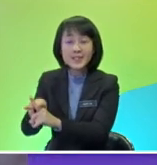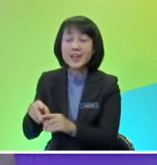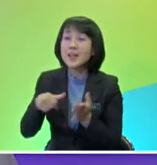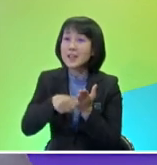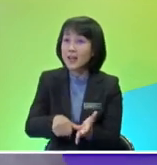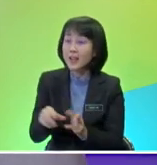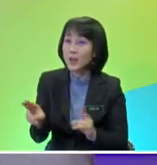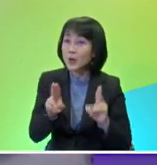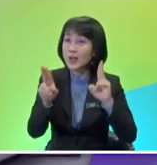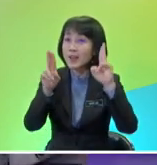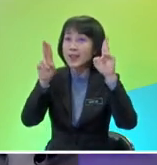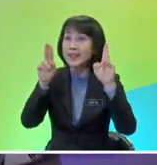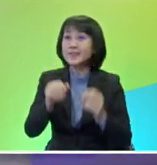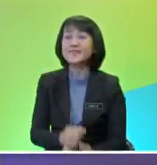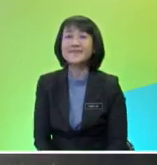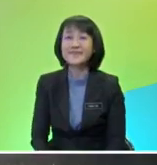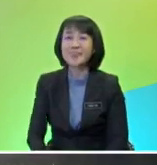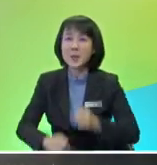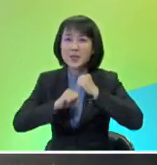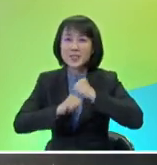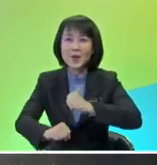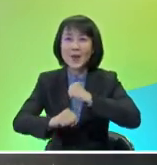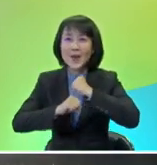tunjuk tadilah. Yang mana? Okey, yang di depan Akmal tu.